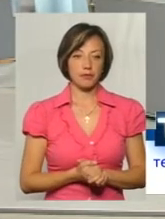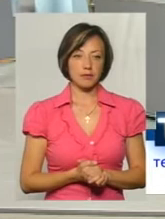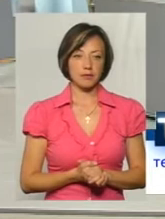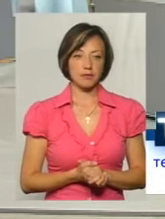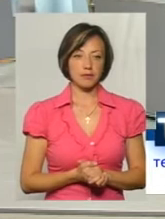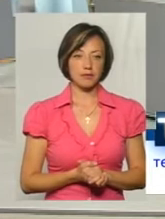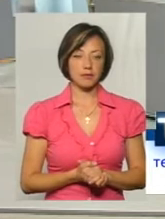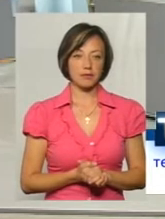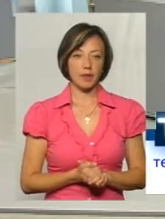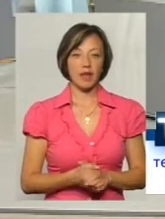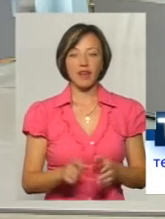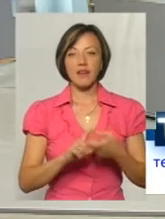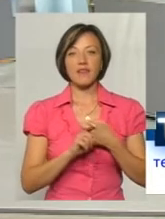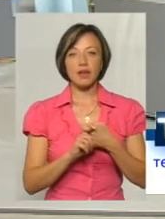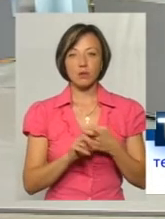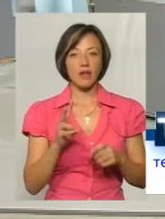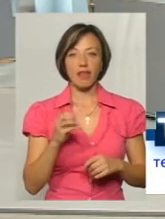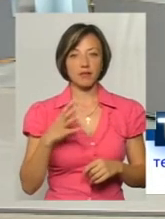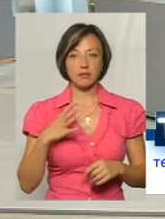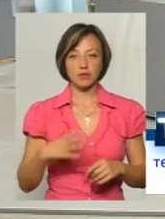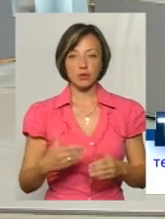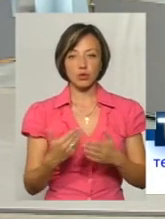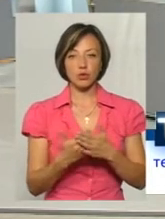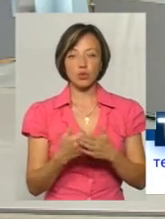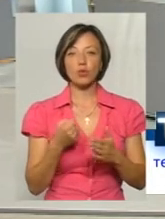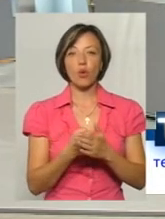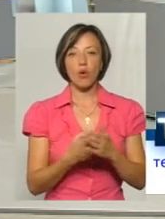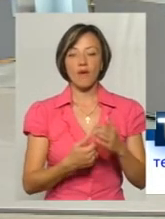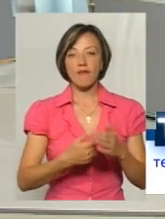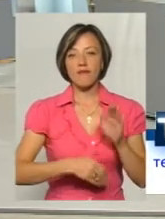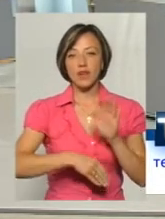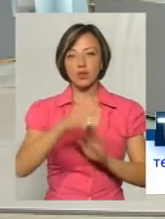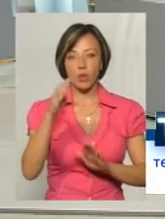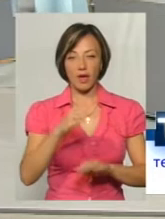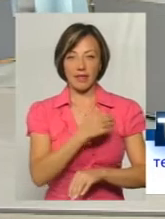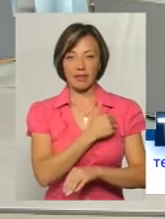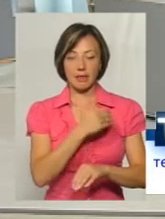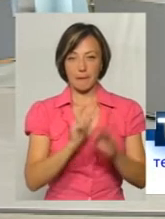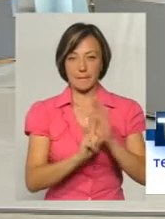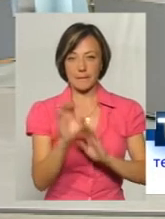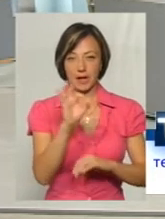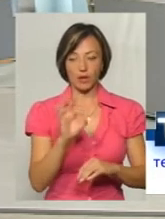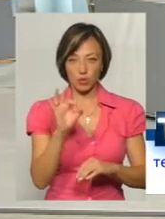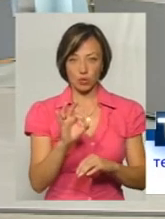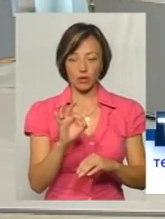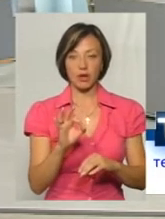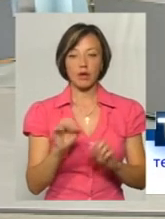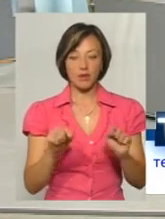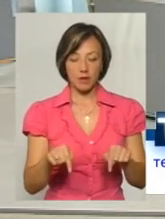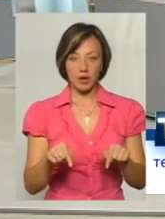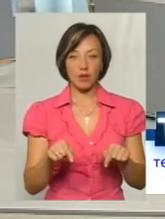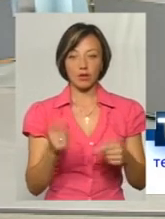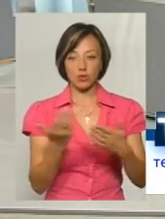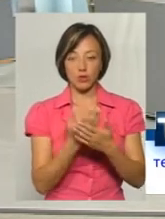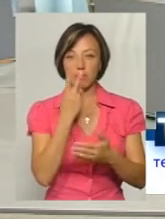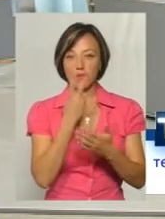вірус не стійкий до високих температур. В даному відеосюжету